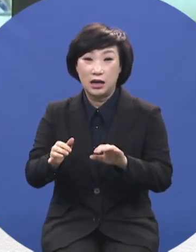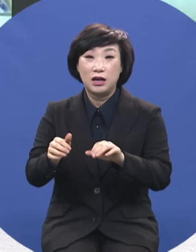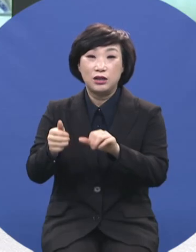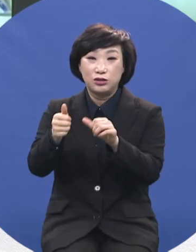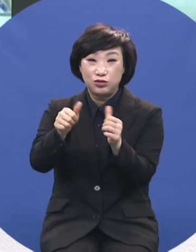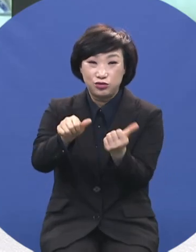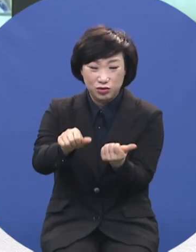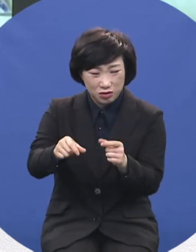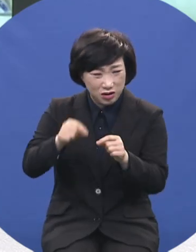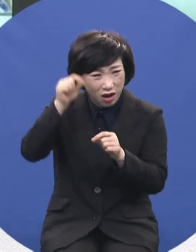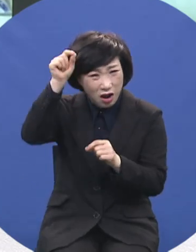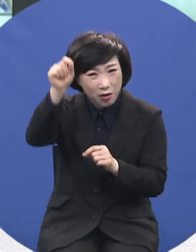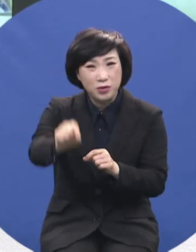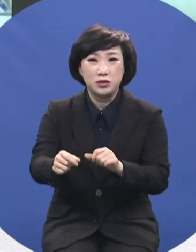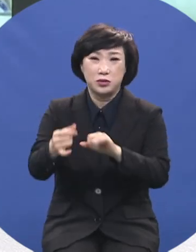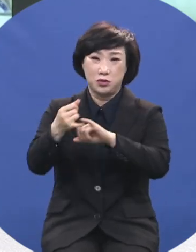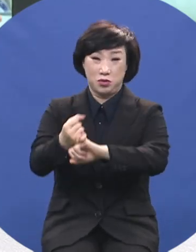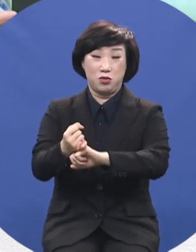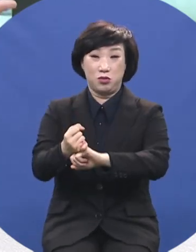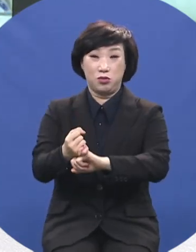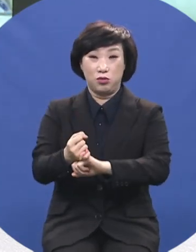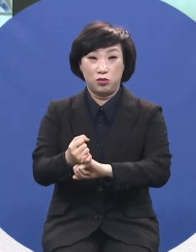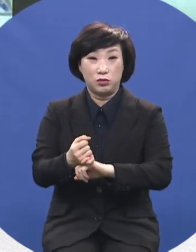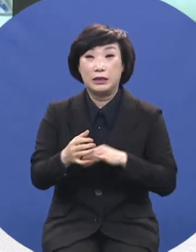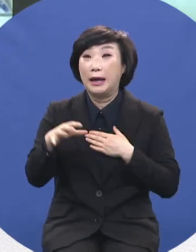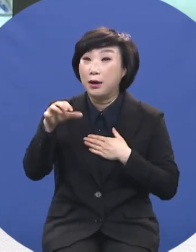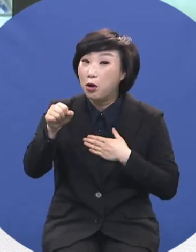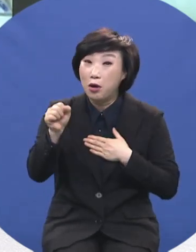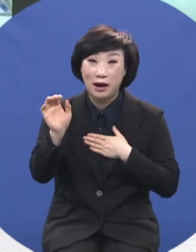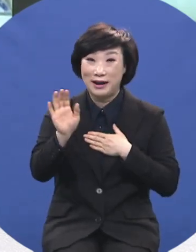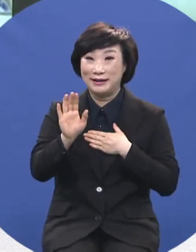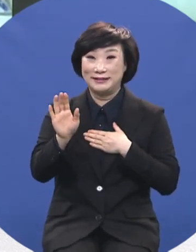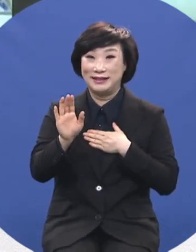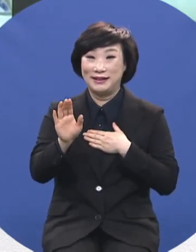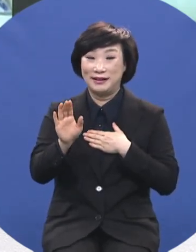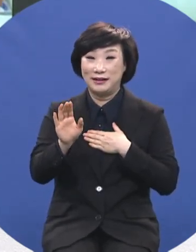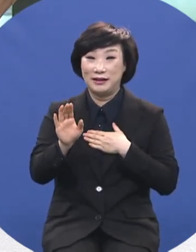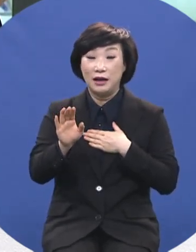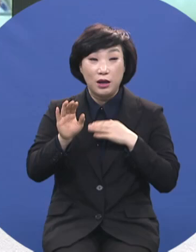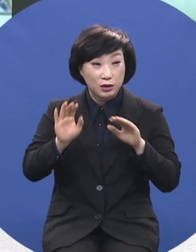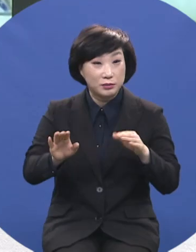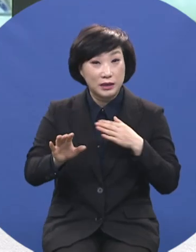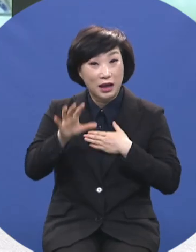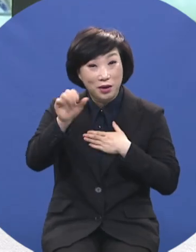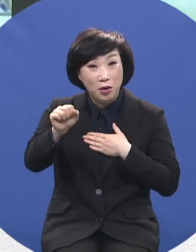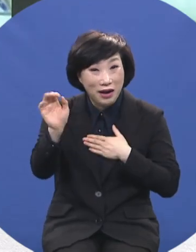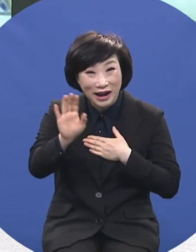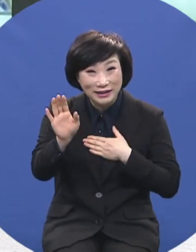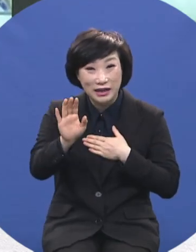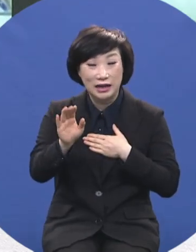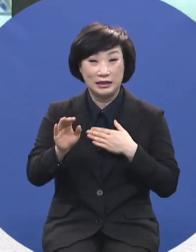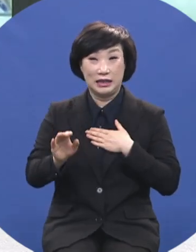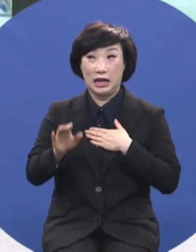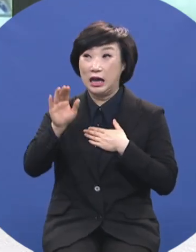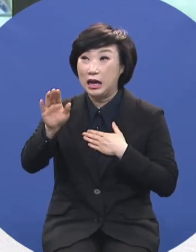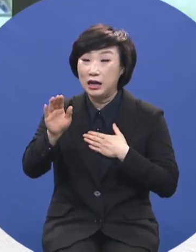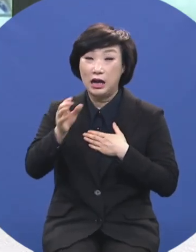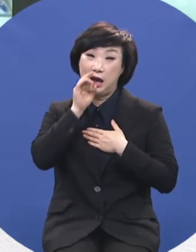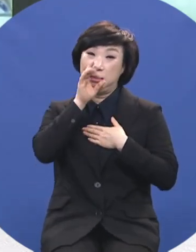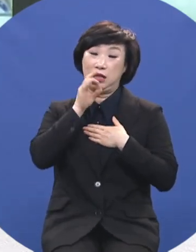장영 죽는다. 그건 내 소유가 아니야. 그건 내 소유가 아니야. 네가 손대면 안 되는